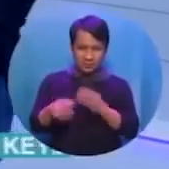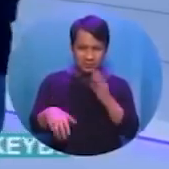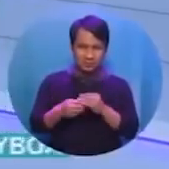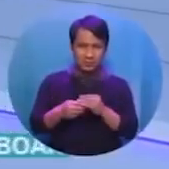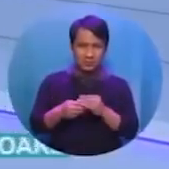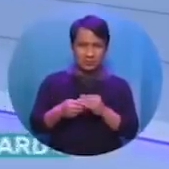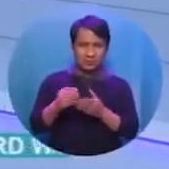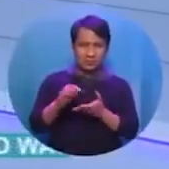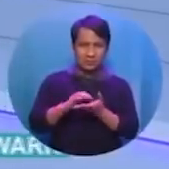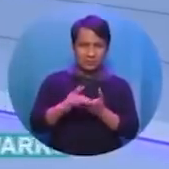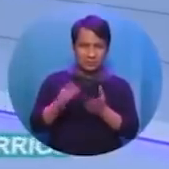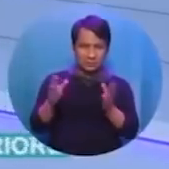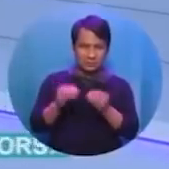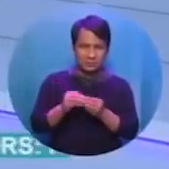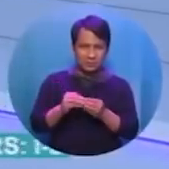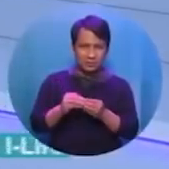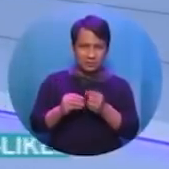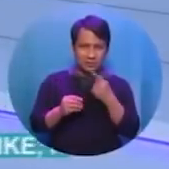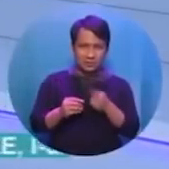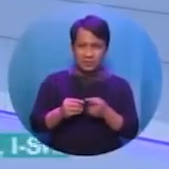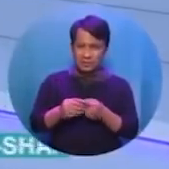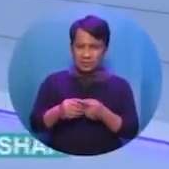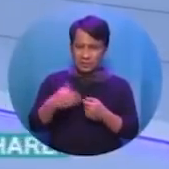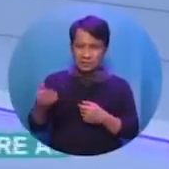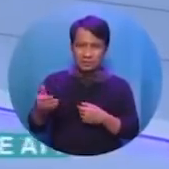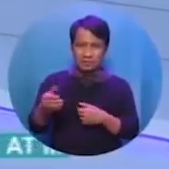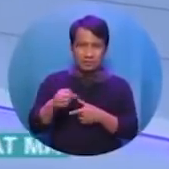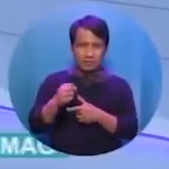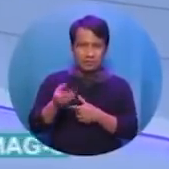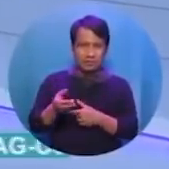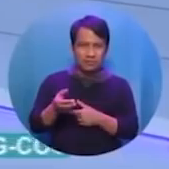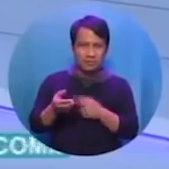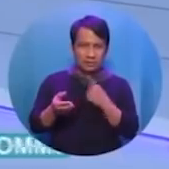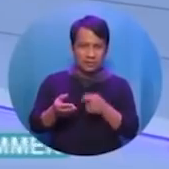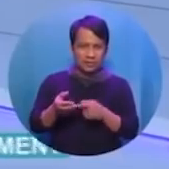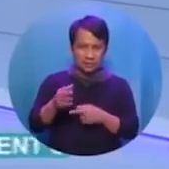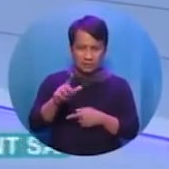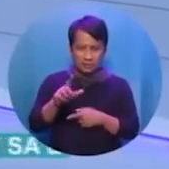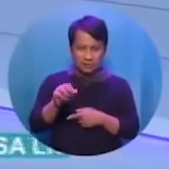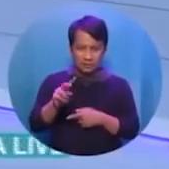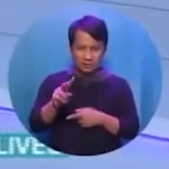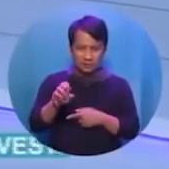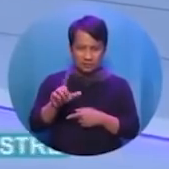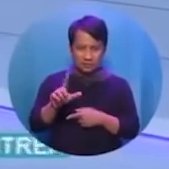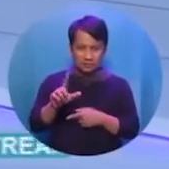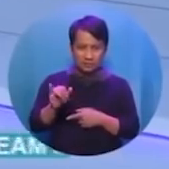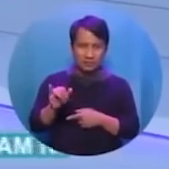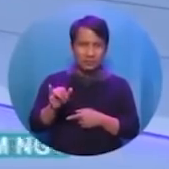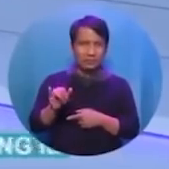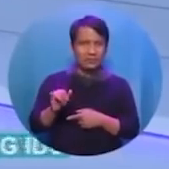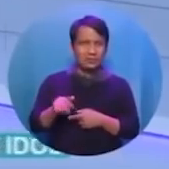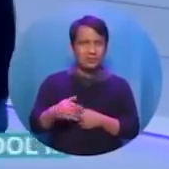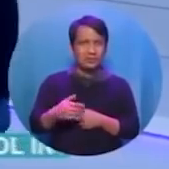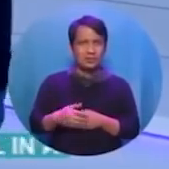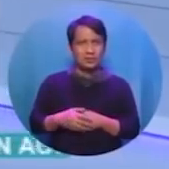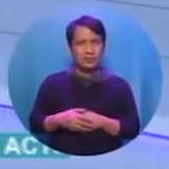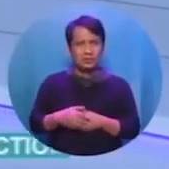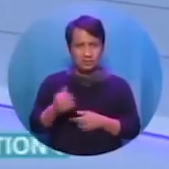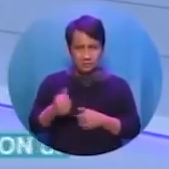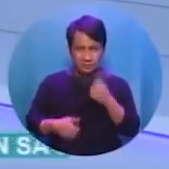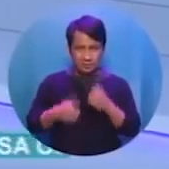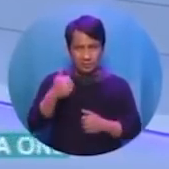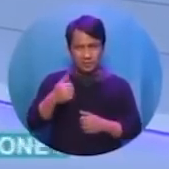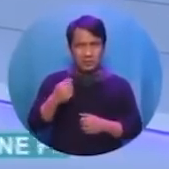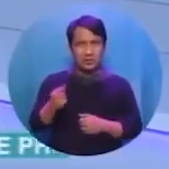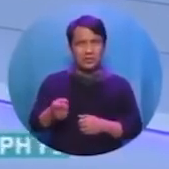Na-hack yung ating telephone lines dito. At inahara. Okay. Ito idol si Lovely po. Lovely. Ito panalo na to. Oh, ayun, see? Sabi sa'yo sa pangalan